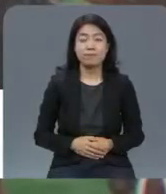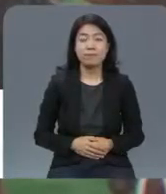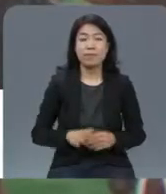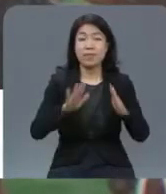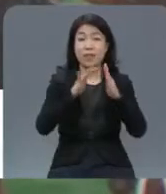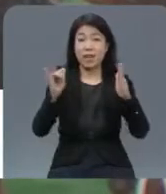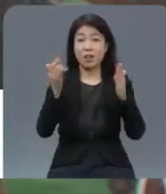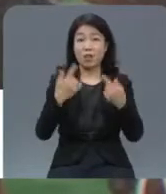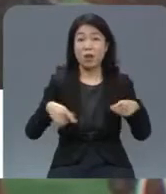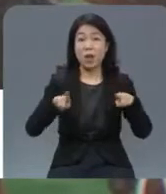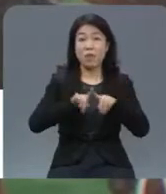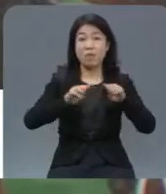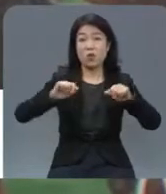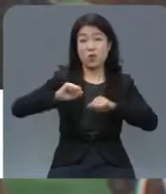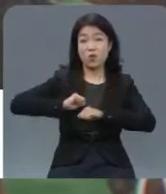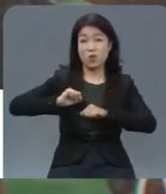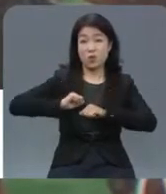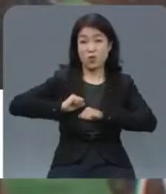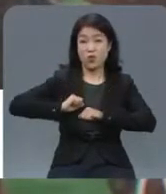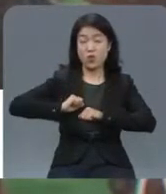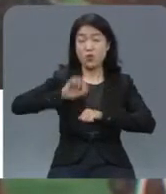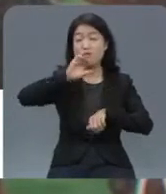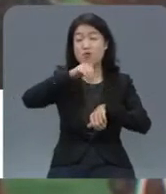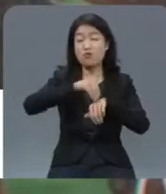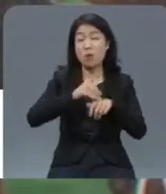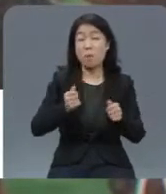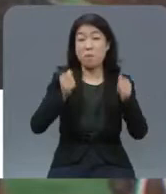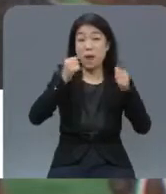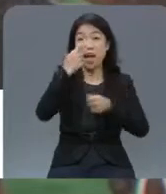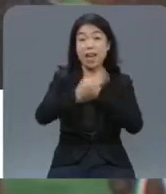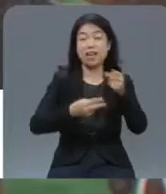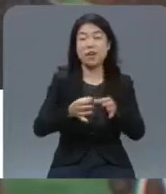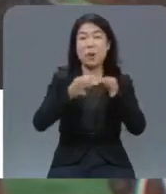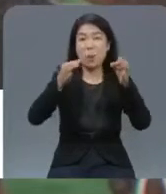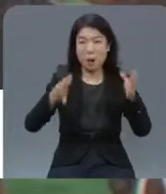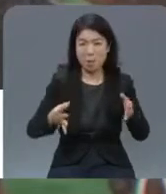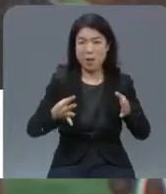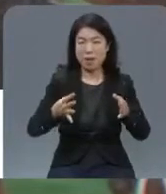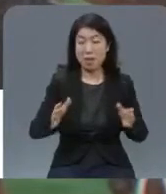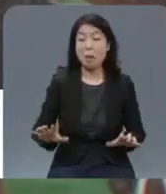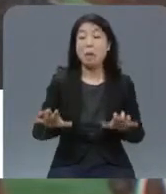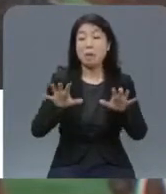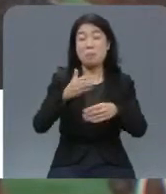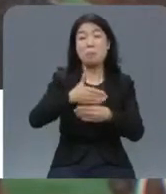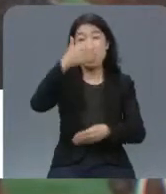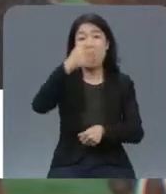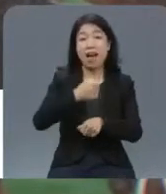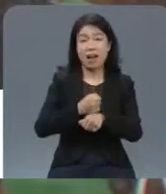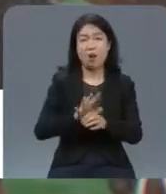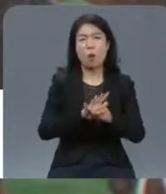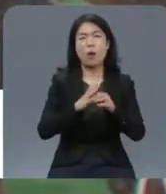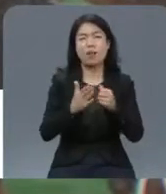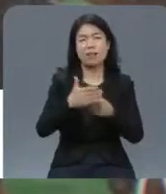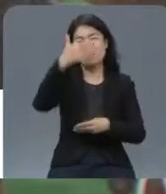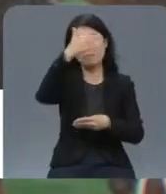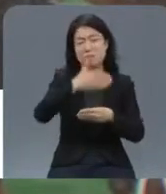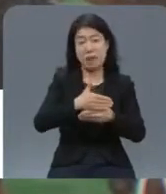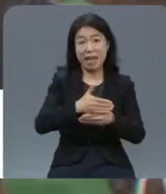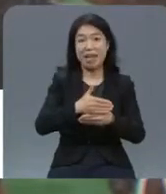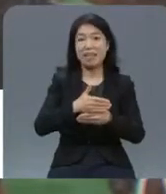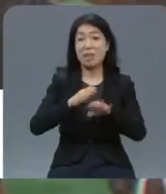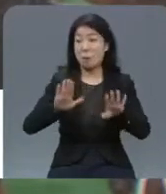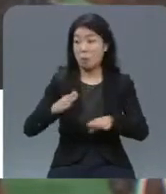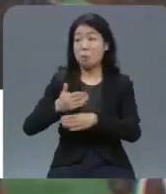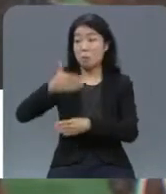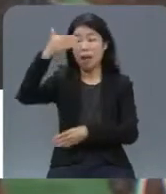가족과 함께하는 육군 신병 수료식 2 2년여 만에 다시 열렸습니다 그동안 코랄 그 영향으로 중단됐다가 제가